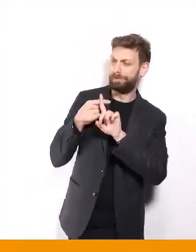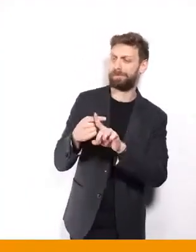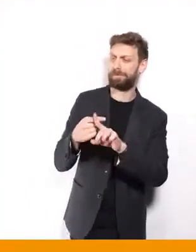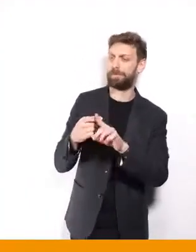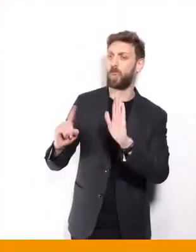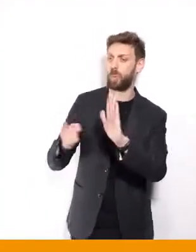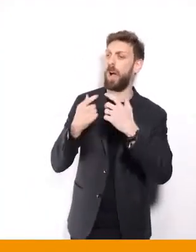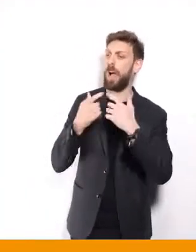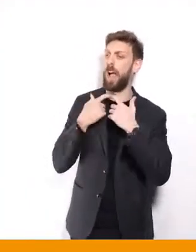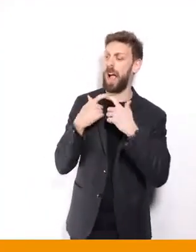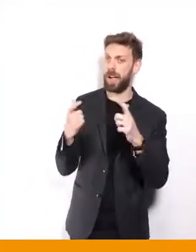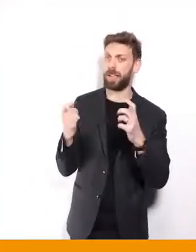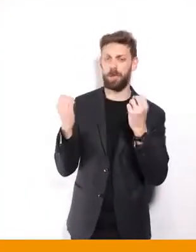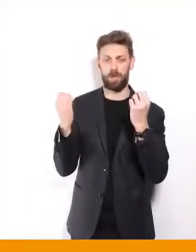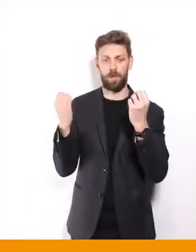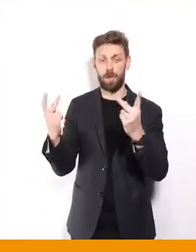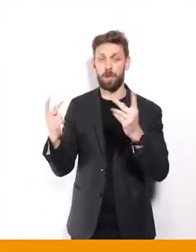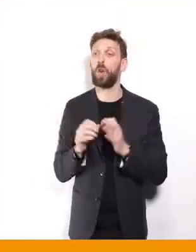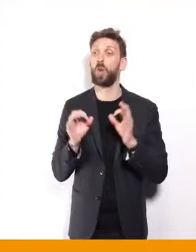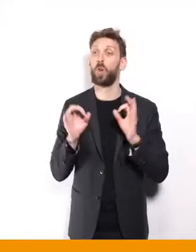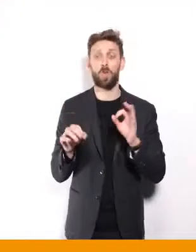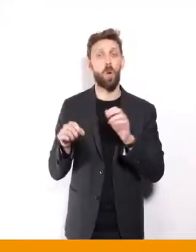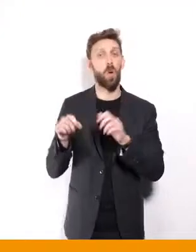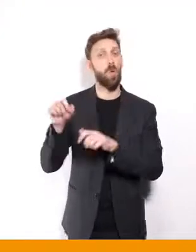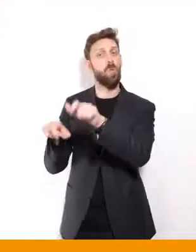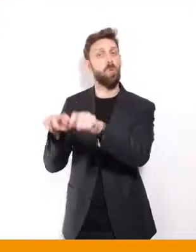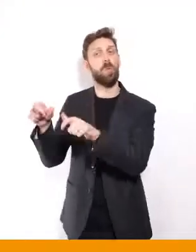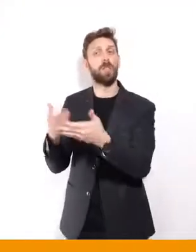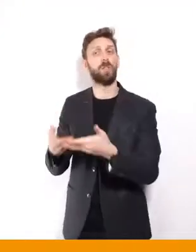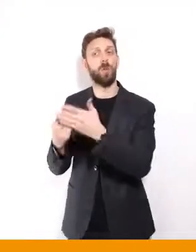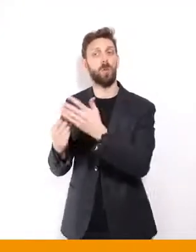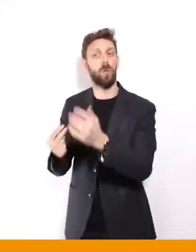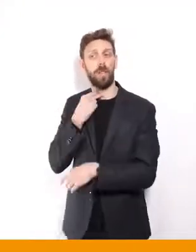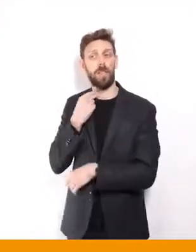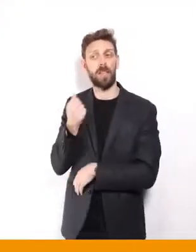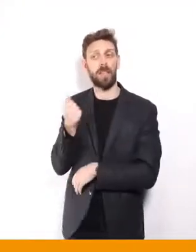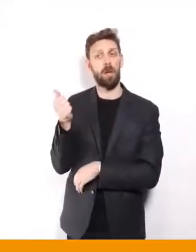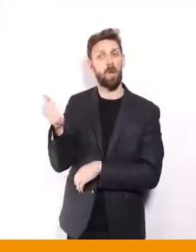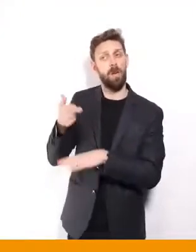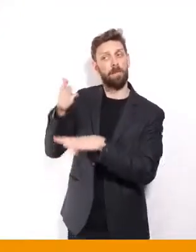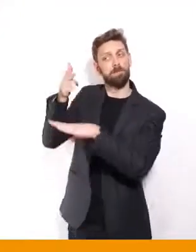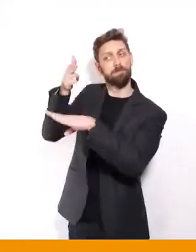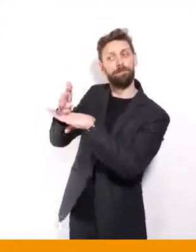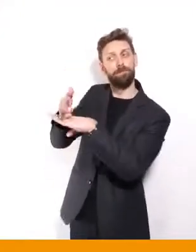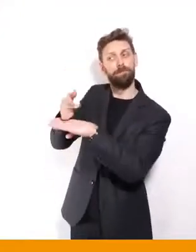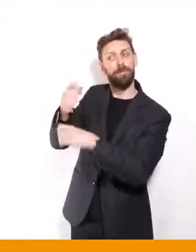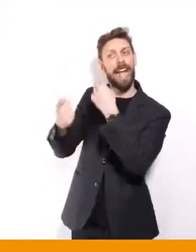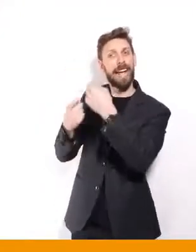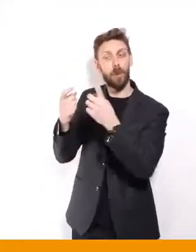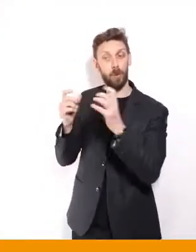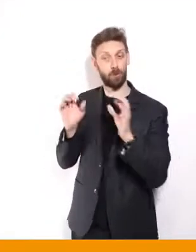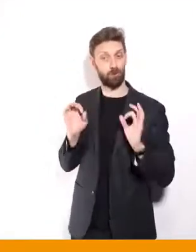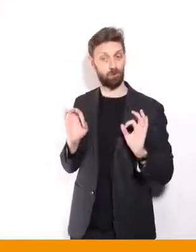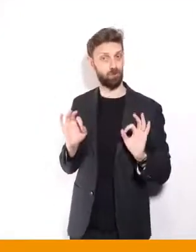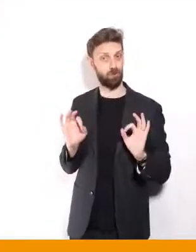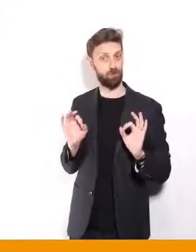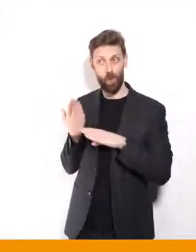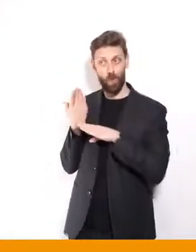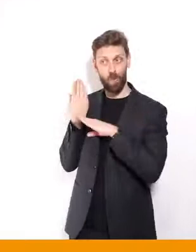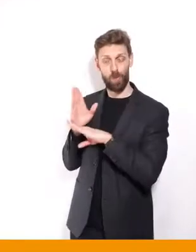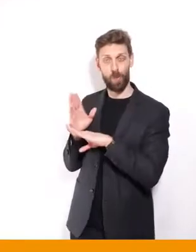demandé aux personnes handicapées de nous faire quelques questions par vidéo et je vous propose d'en voir une qui concerne